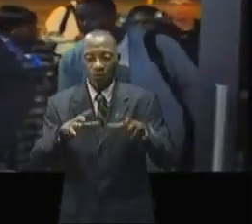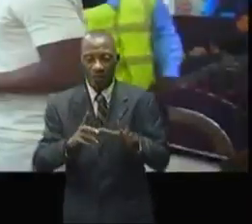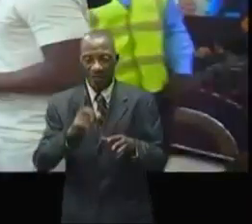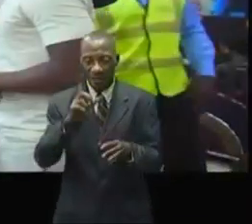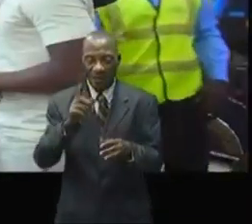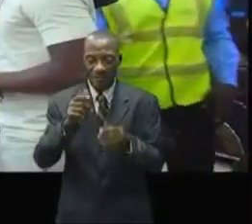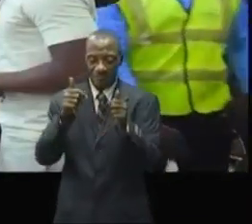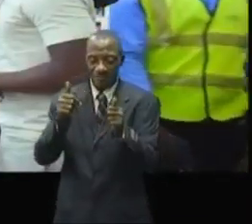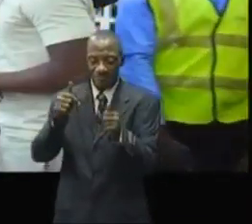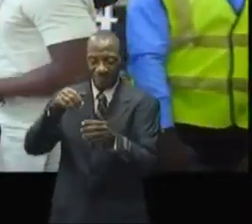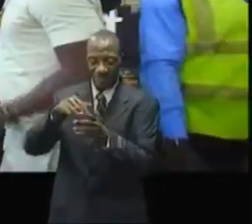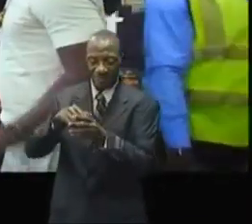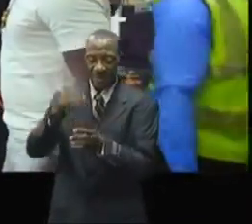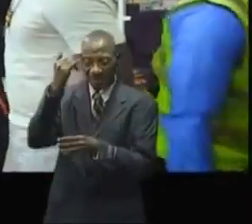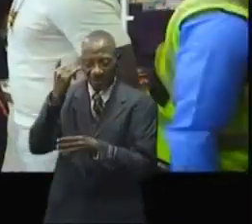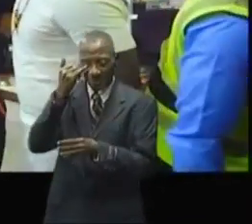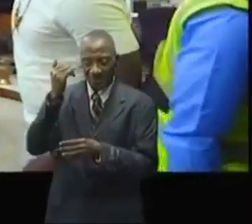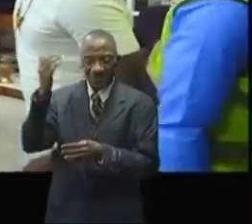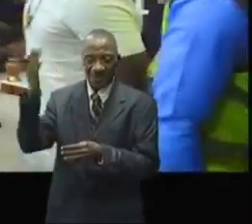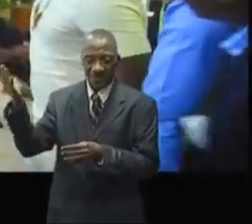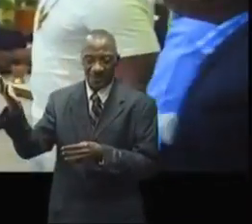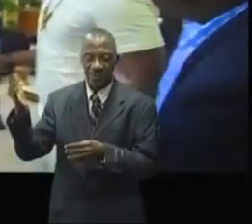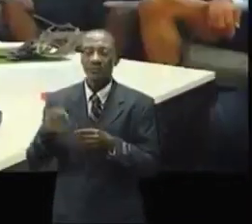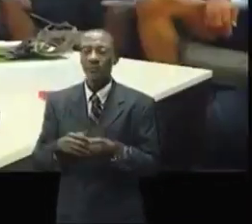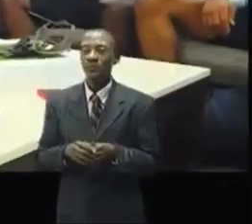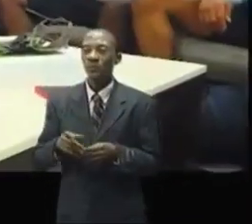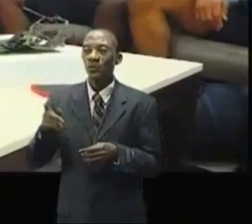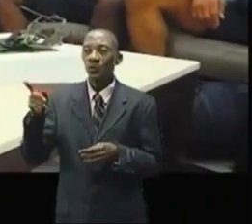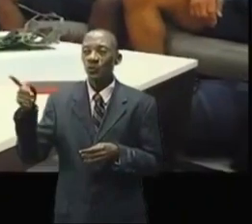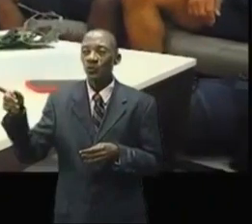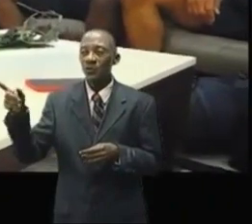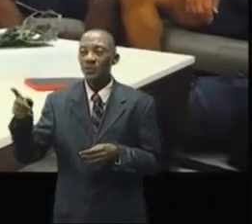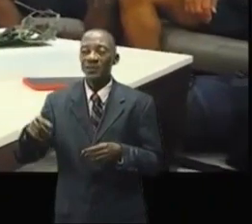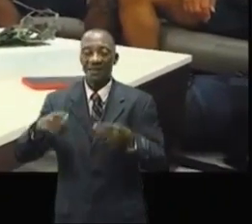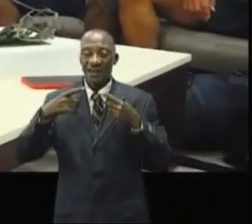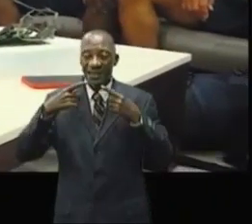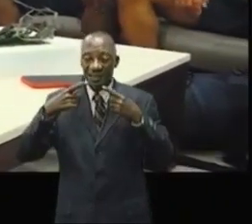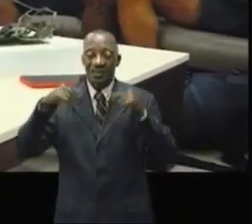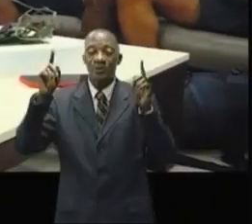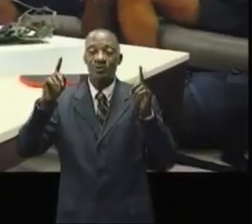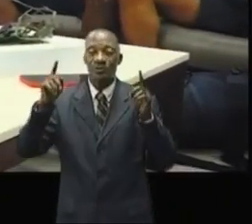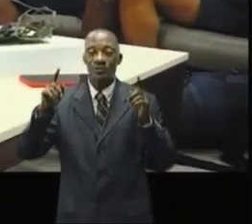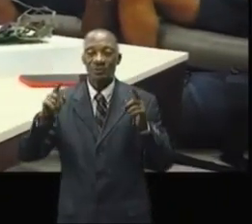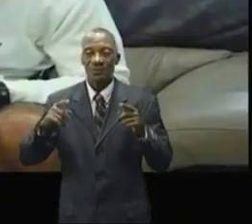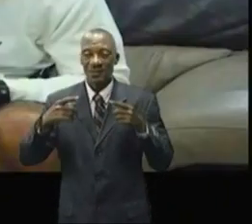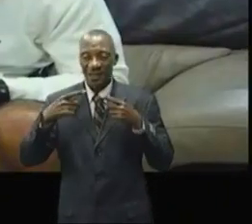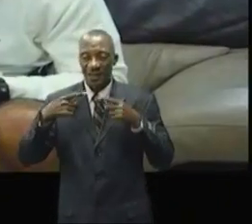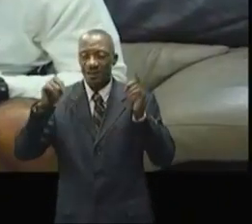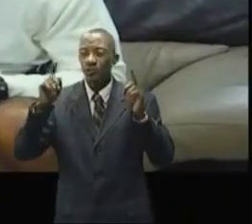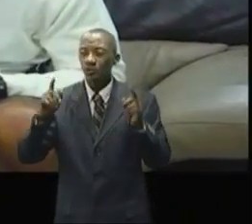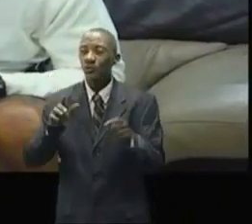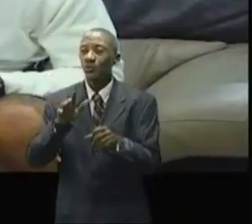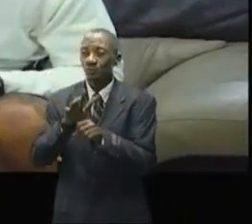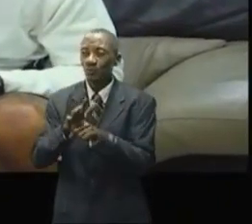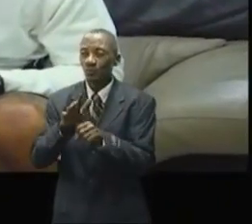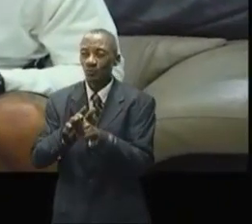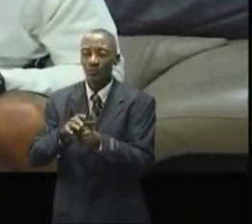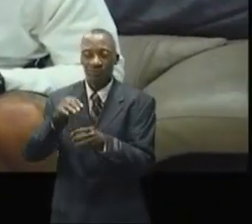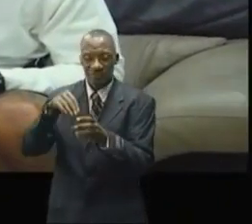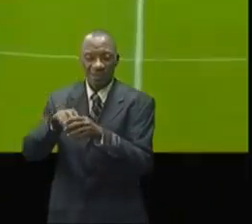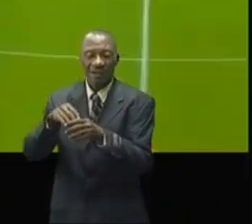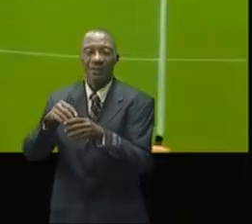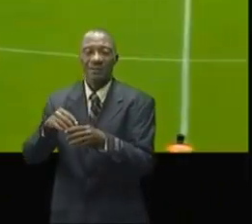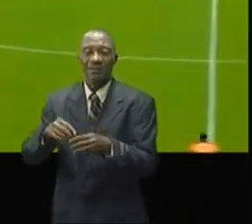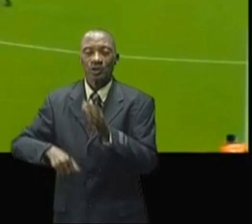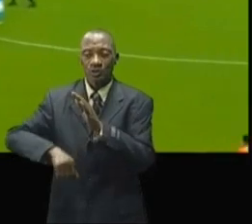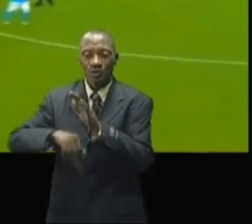Congo, l'international français d'origine congolaise, Tanguy Ndombele est arrivé lundi dans la soirée à Kinshasa. Fraîchement